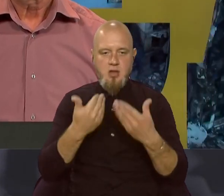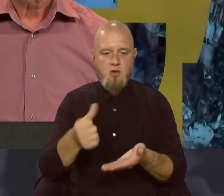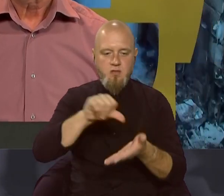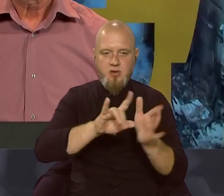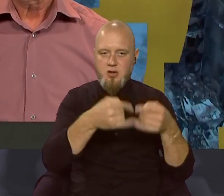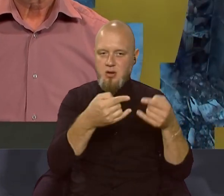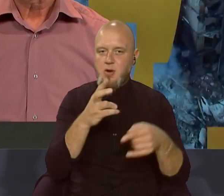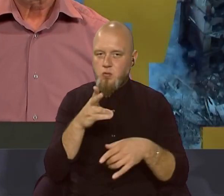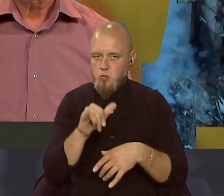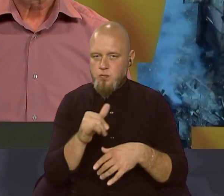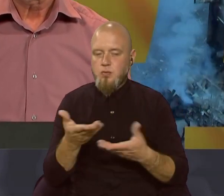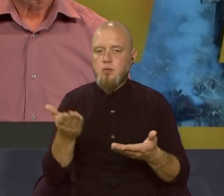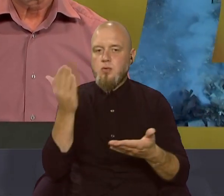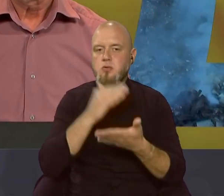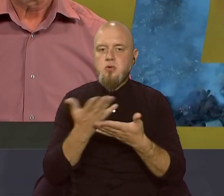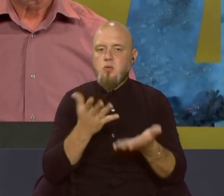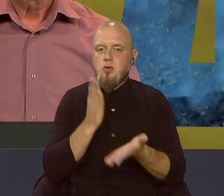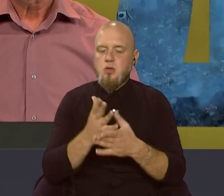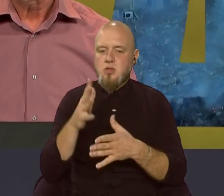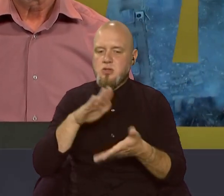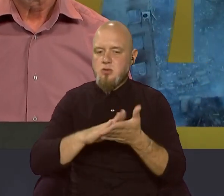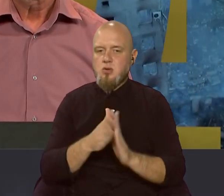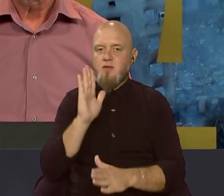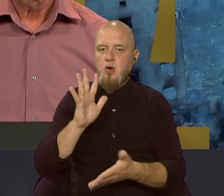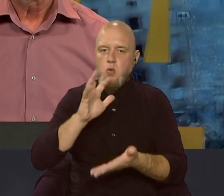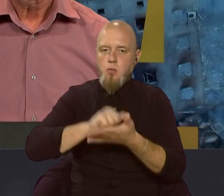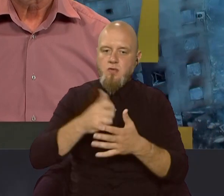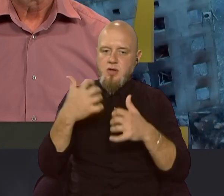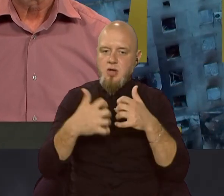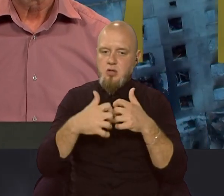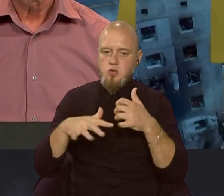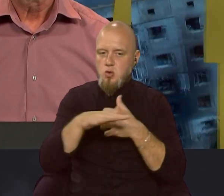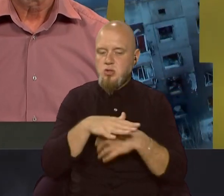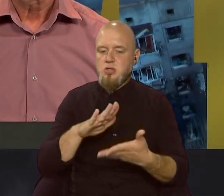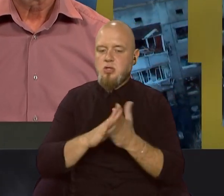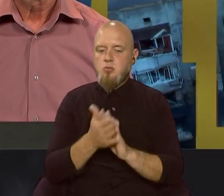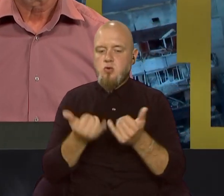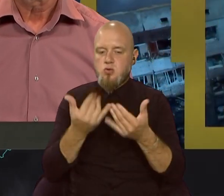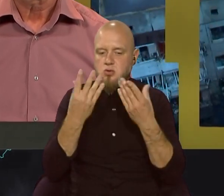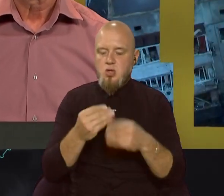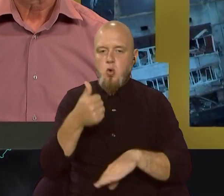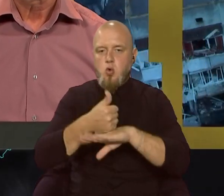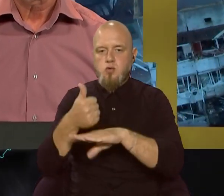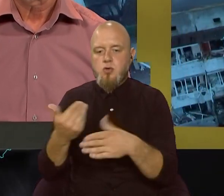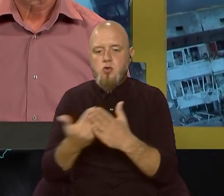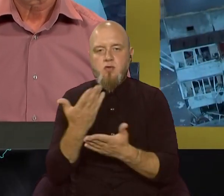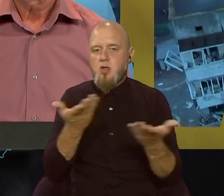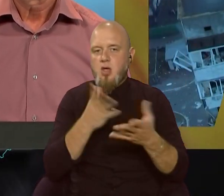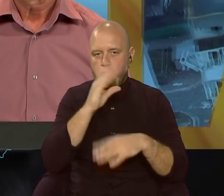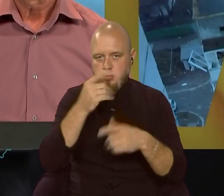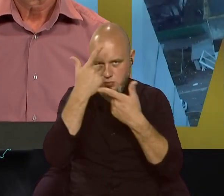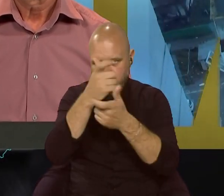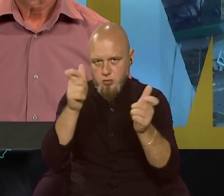марафону. Отож, якою є ситуація в окупованій Херсонщині станом на сьогоднішній день? Основні новини, які можете